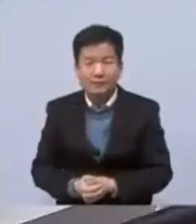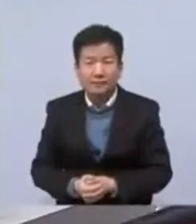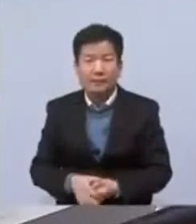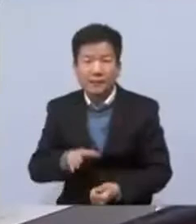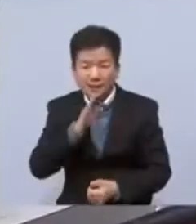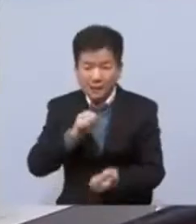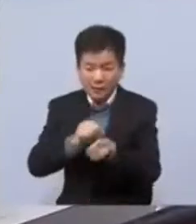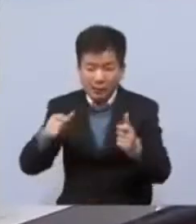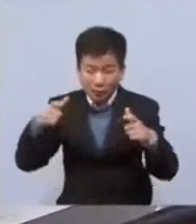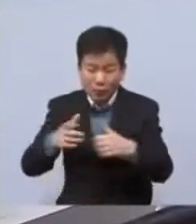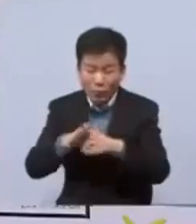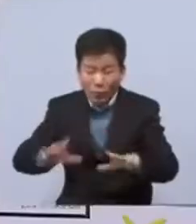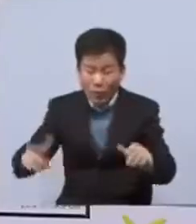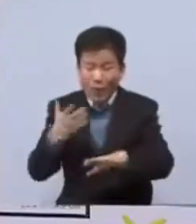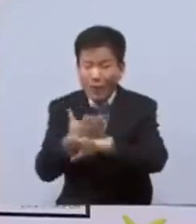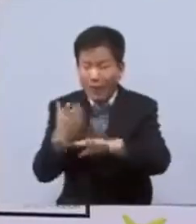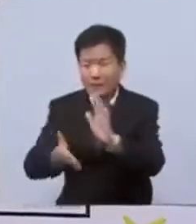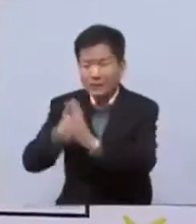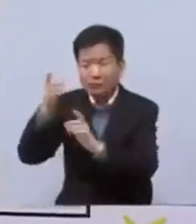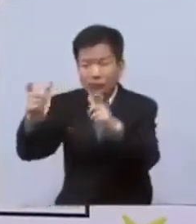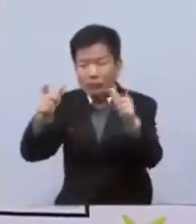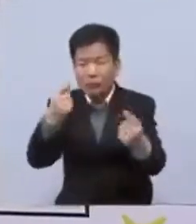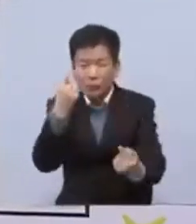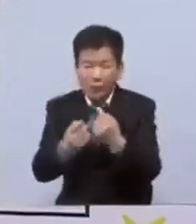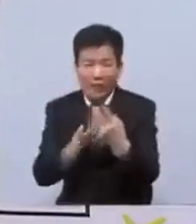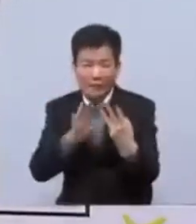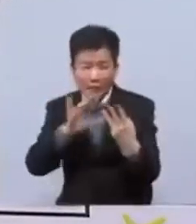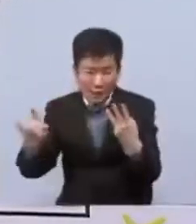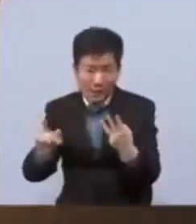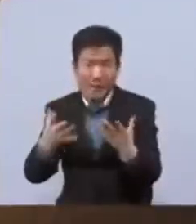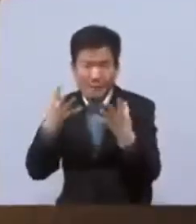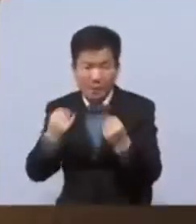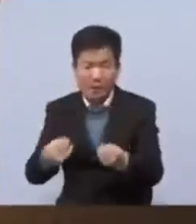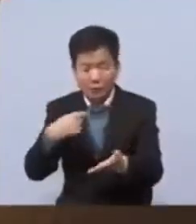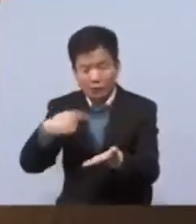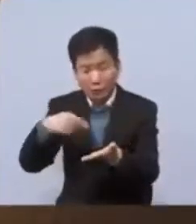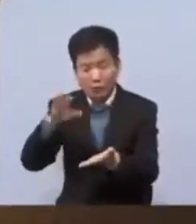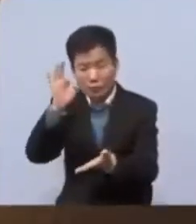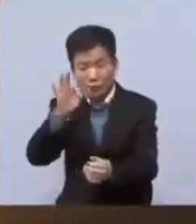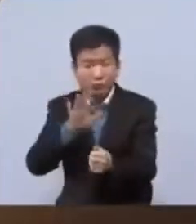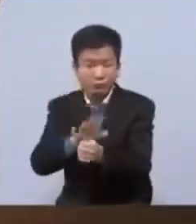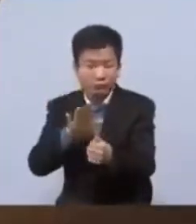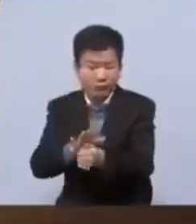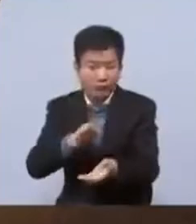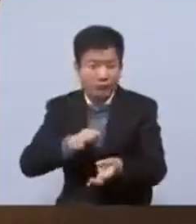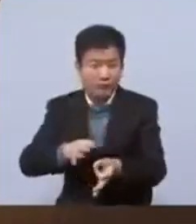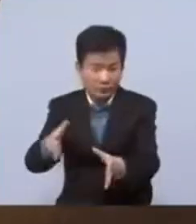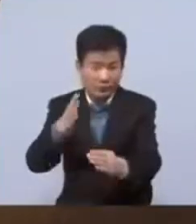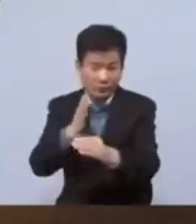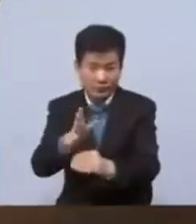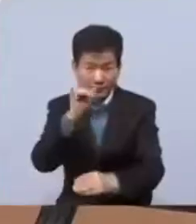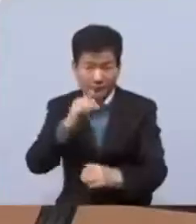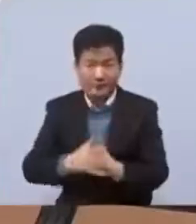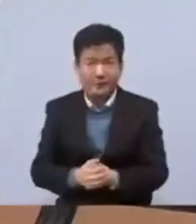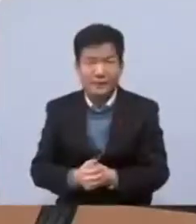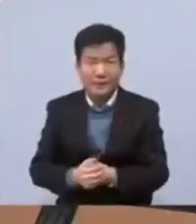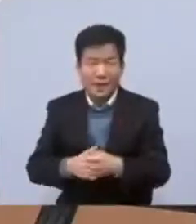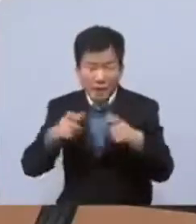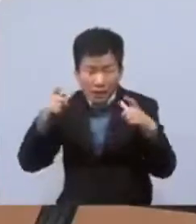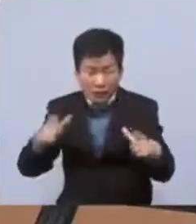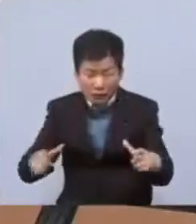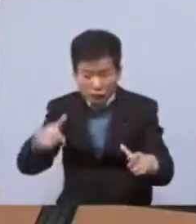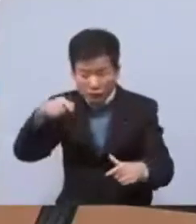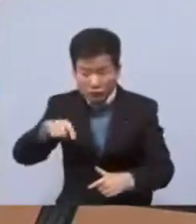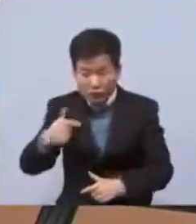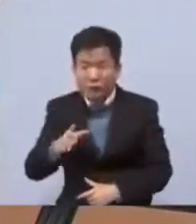실제 진천군은 올해 다른 시 군보다 최대 3배 가까이 많은 교육 지원금을 투자했습니다 구미 이지만 시